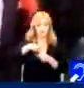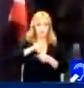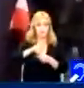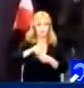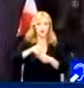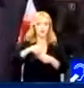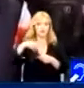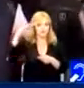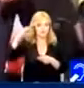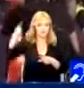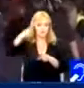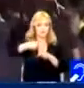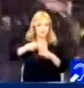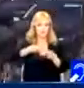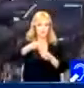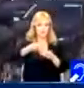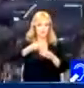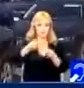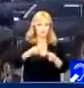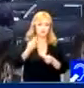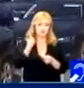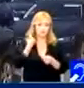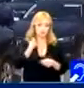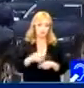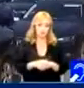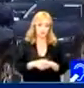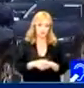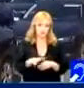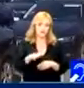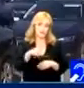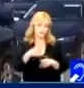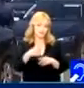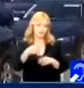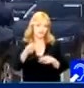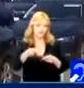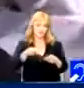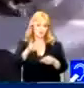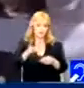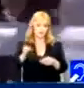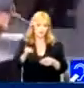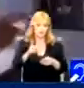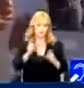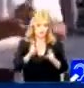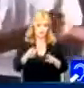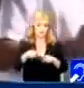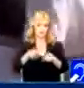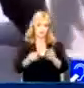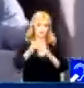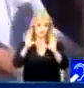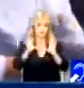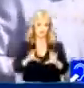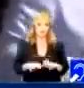noua lege, dar ambele părți speră că aceasta va garanta drepturile șoferilor Uber, dar și pe cele ale taximetriștilor. Din Spania,